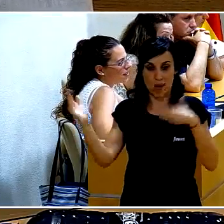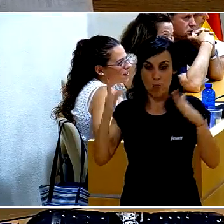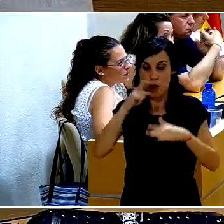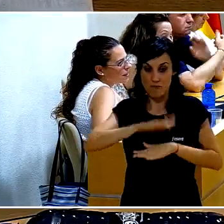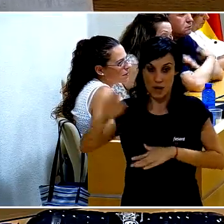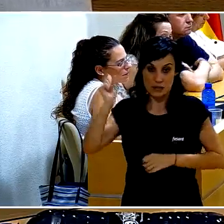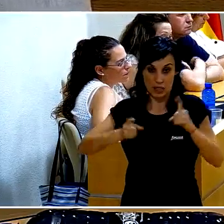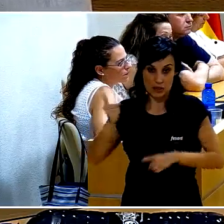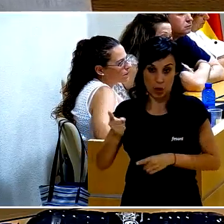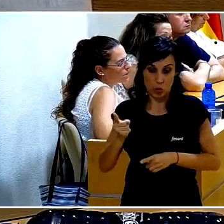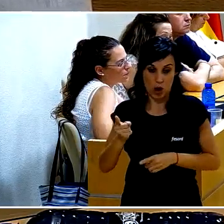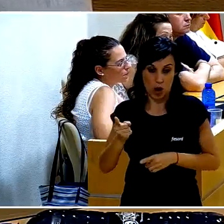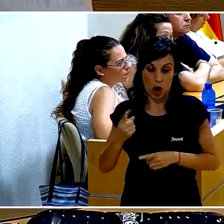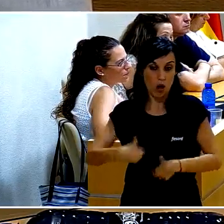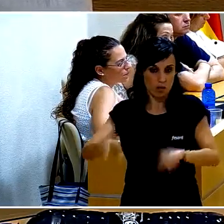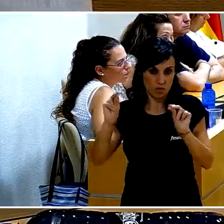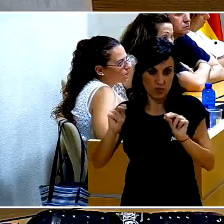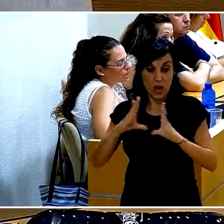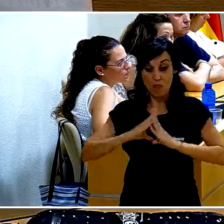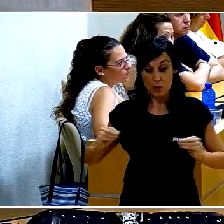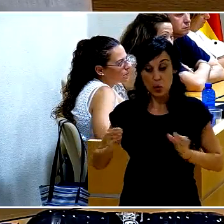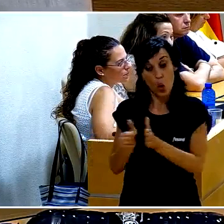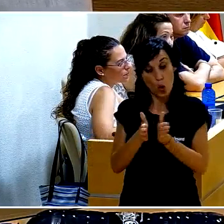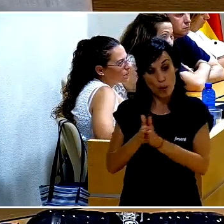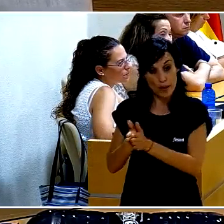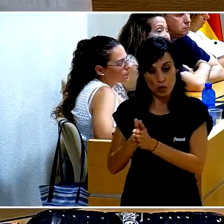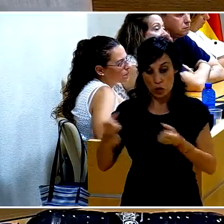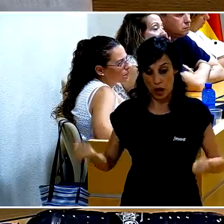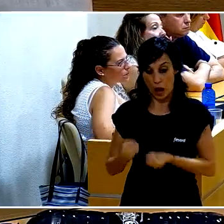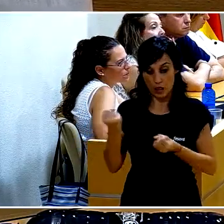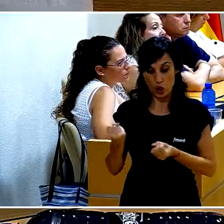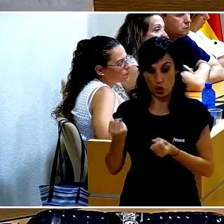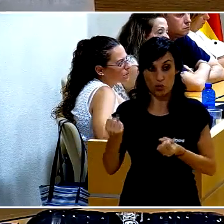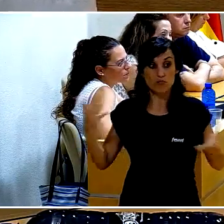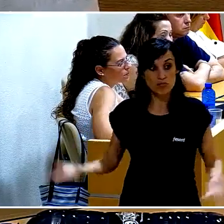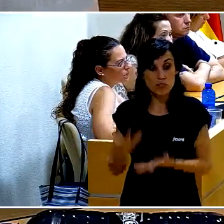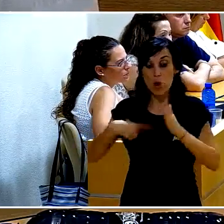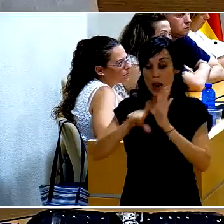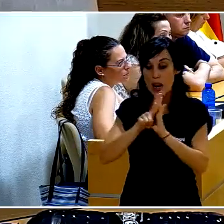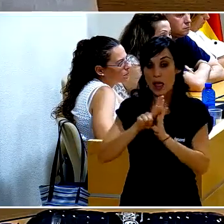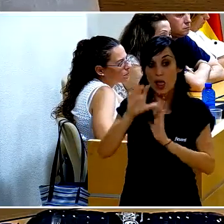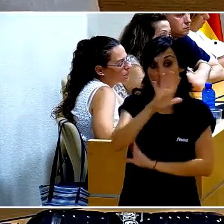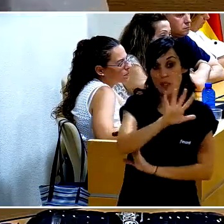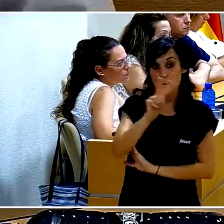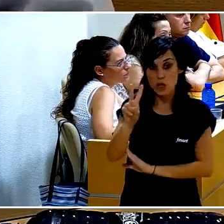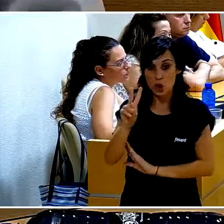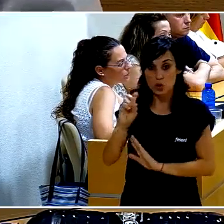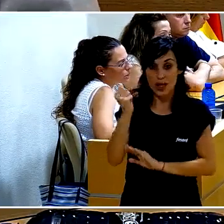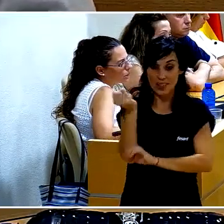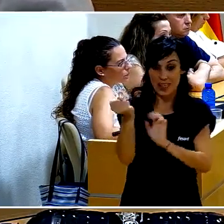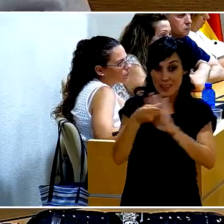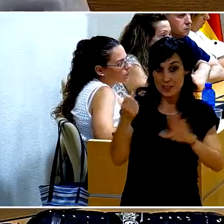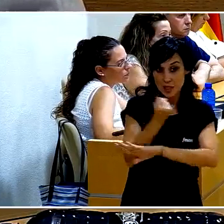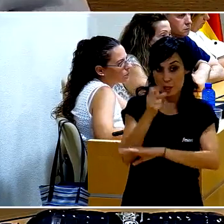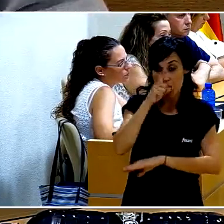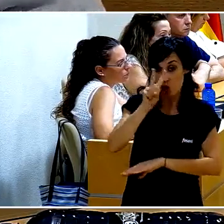En la Vall d'Uixó, compañeros han impulsado esta acción cumpliendo tanto la ley 52 del 16 de diciembre de 2007